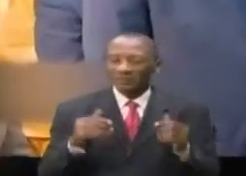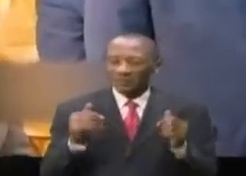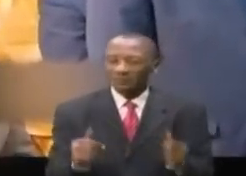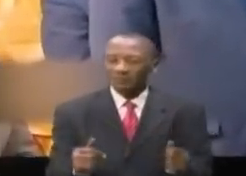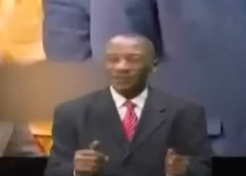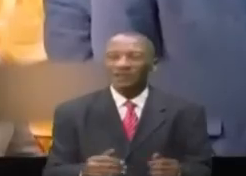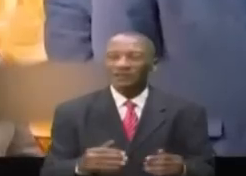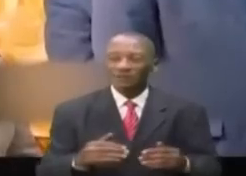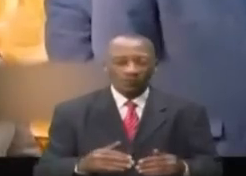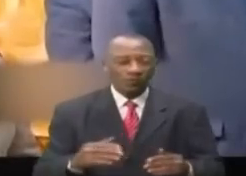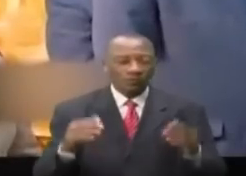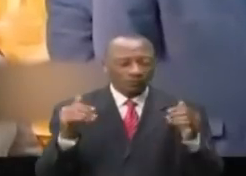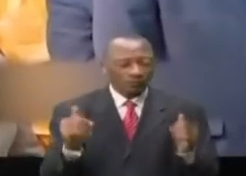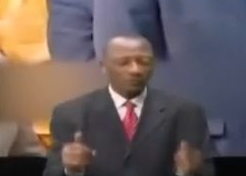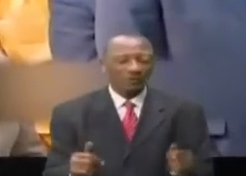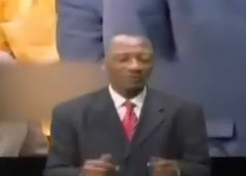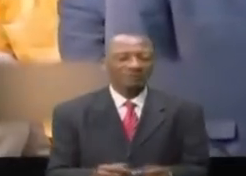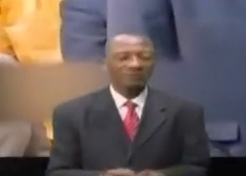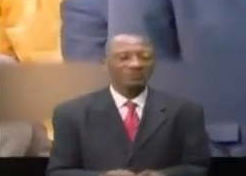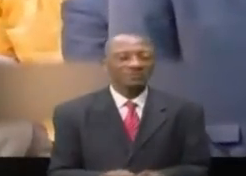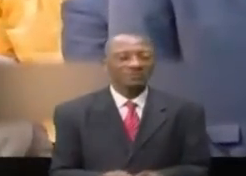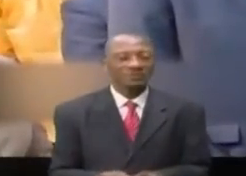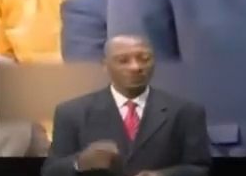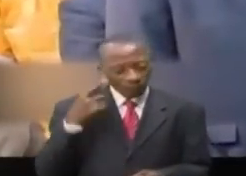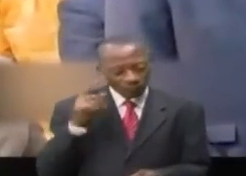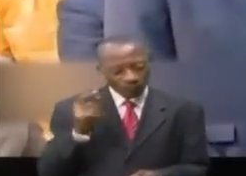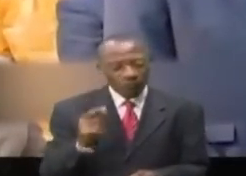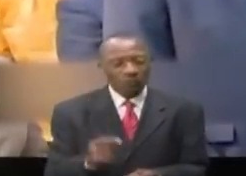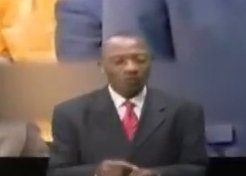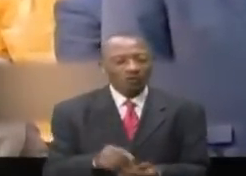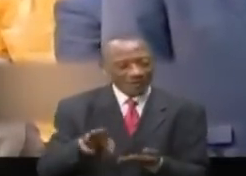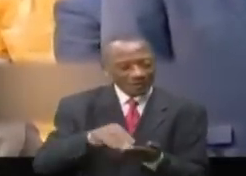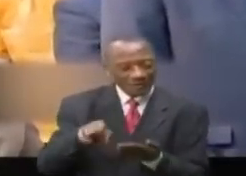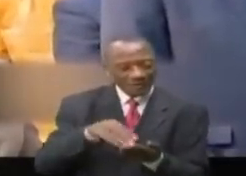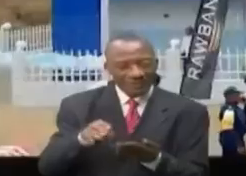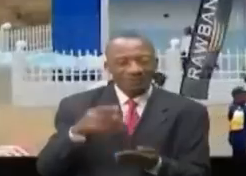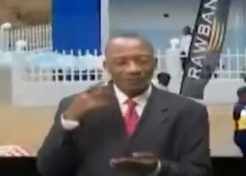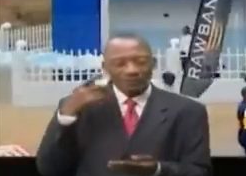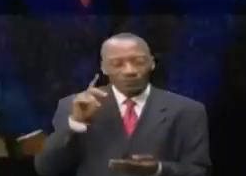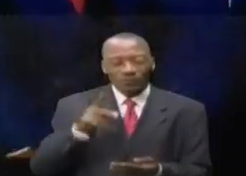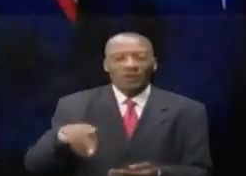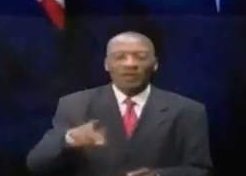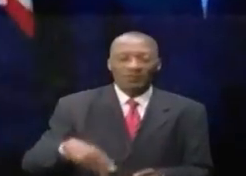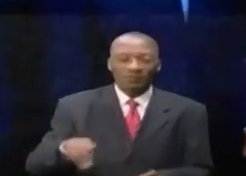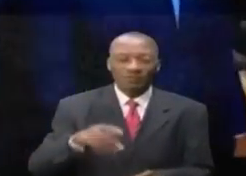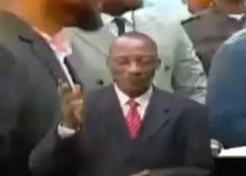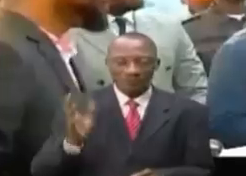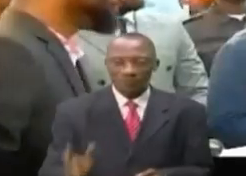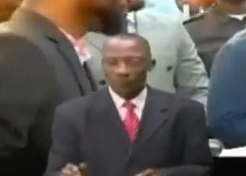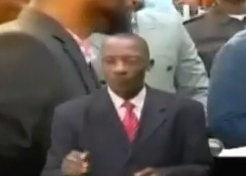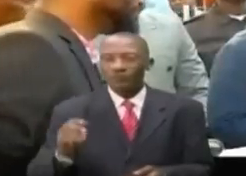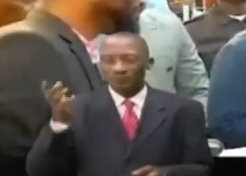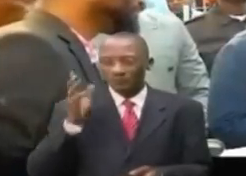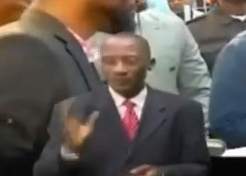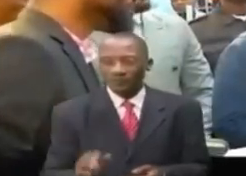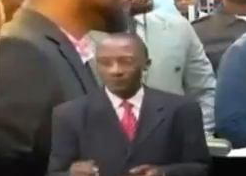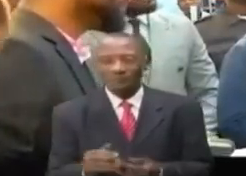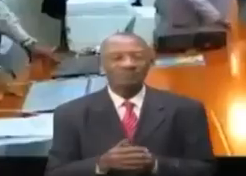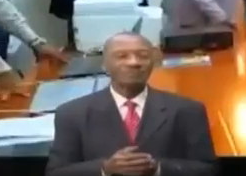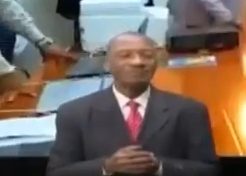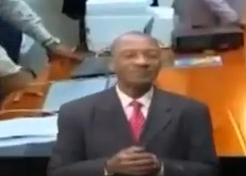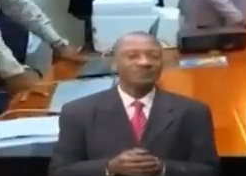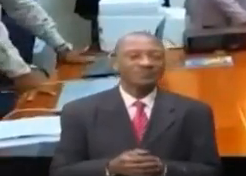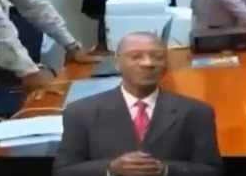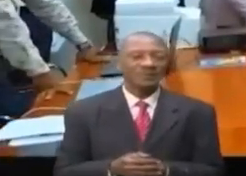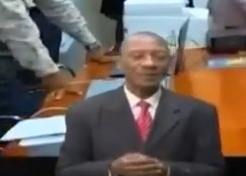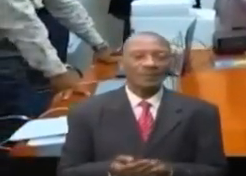améliorer les performances de votre régie, toujours dans le cadre de la bonne gouvernance. La visite guidée du gouverneur lui a permis